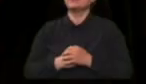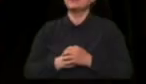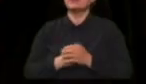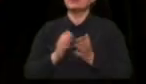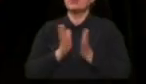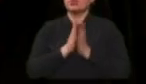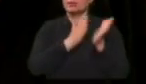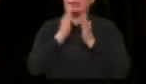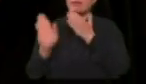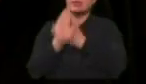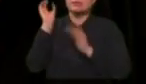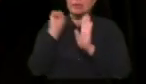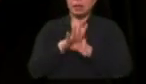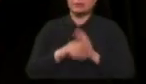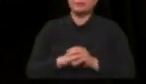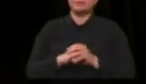slajd.